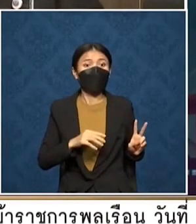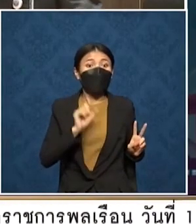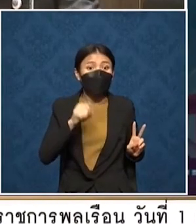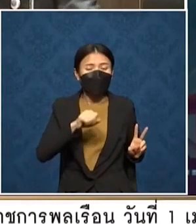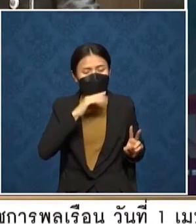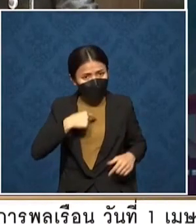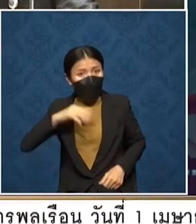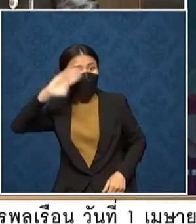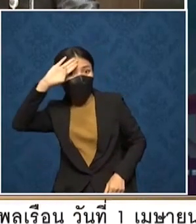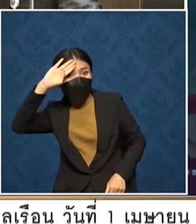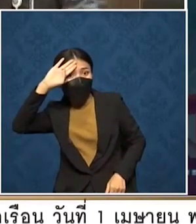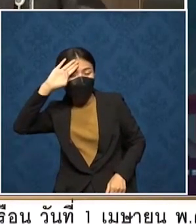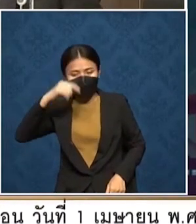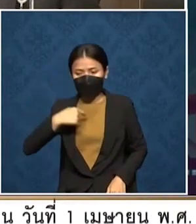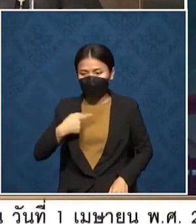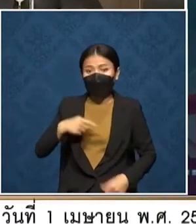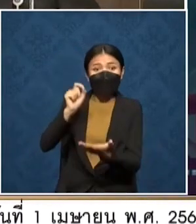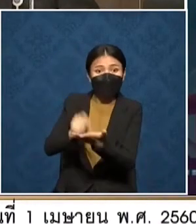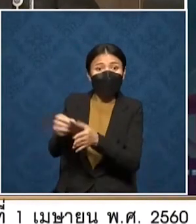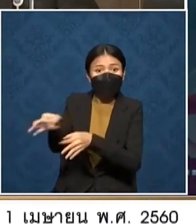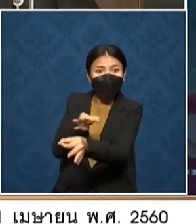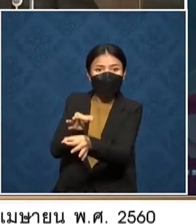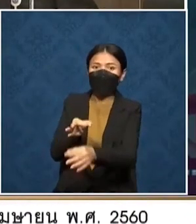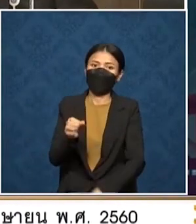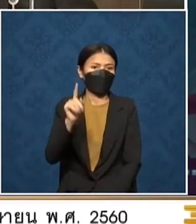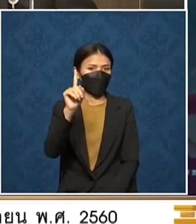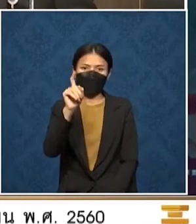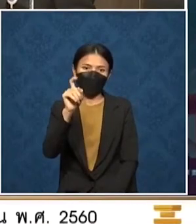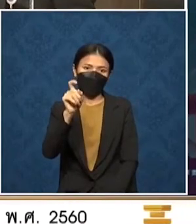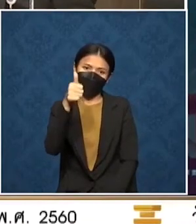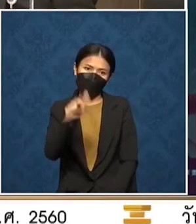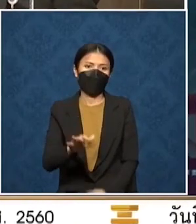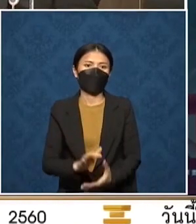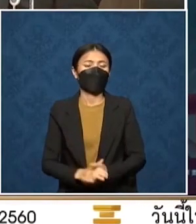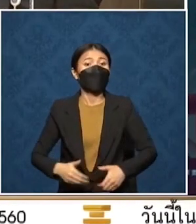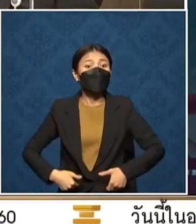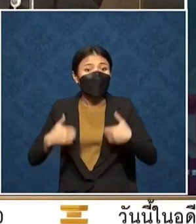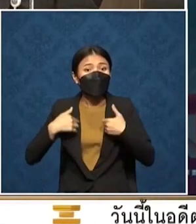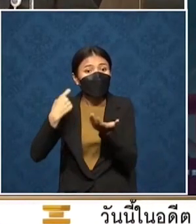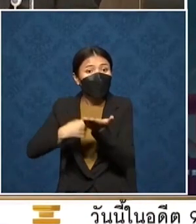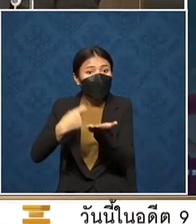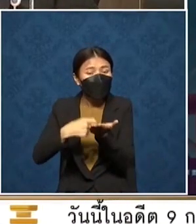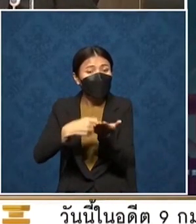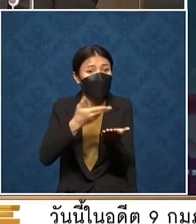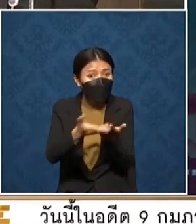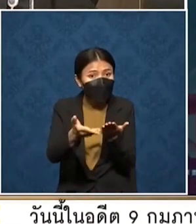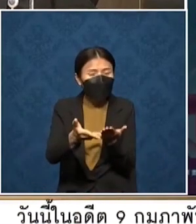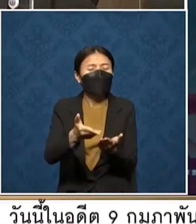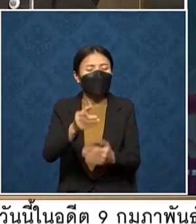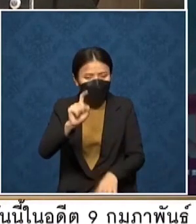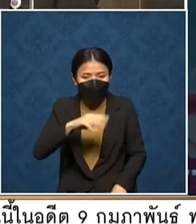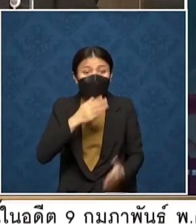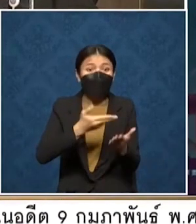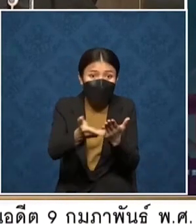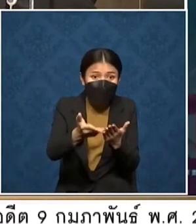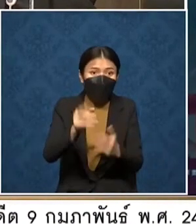าแล้วไปเบรกถึงเวลาต้องไหลไปตามสภาพต้องปล่อยไหลอย่างที่สองปลายอายุไขสภาทุกคนต้องหาเสียง